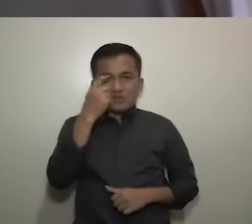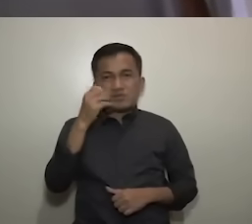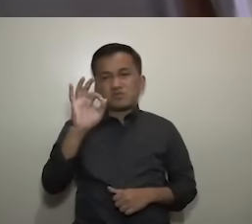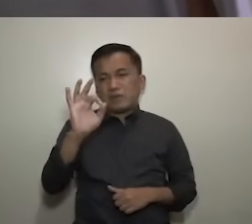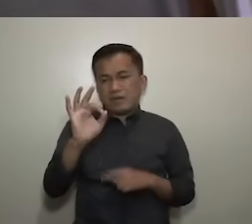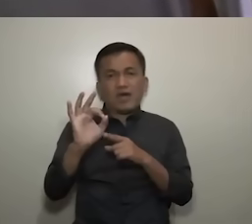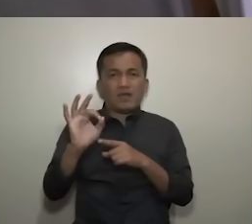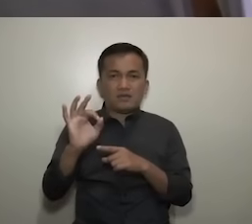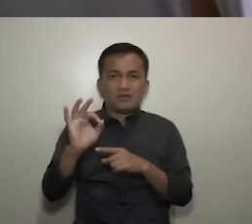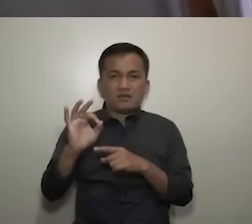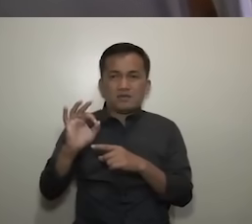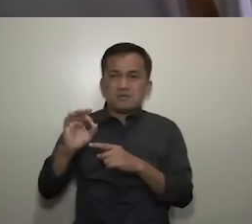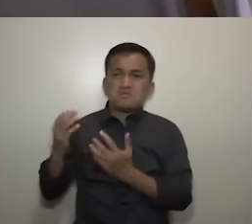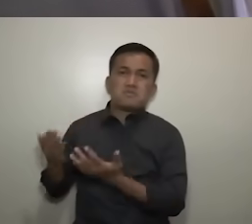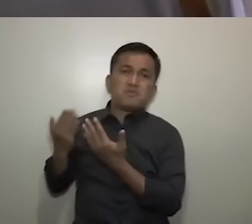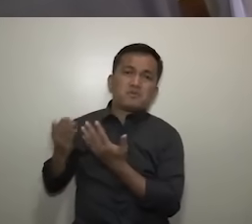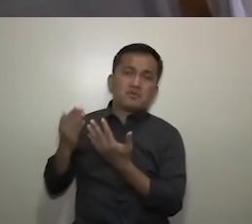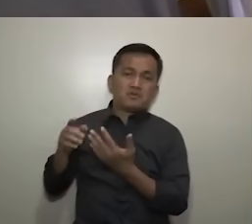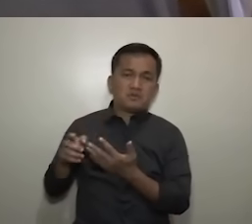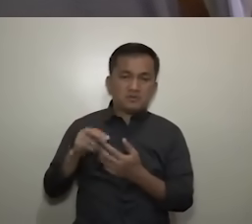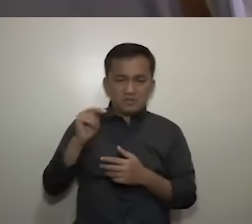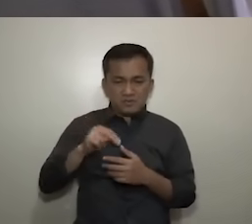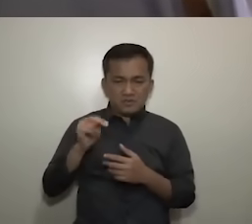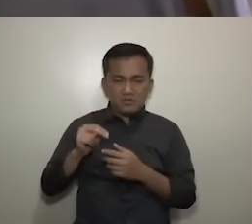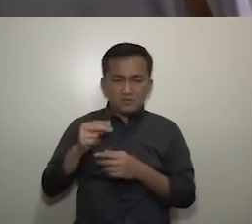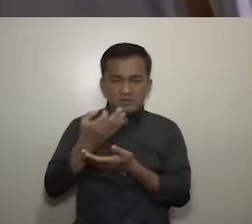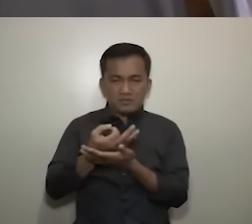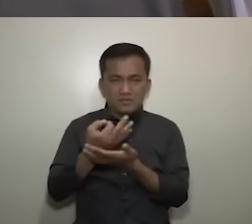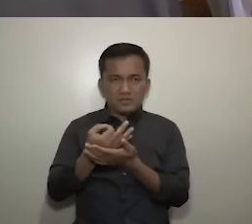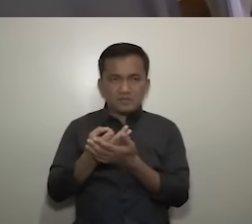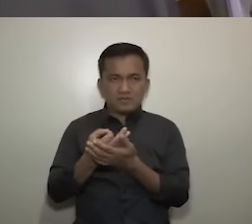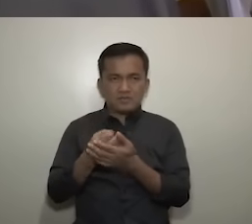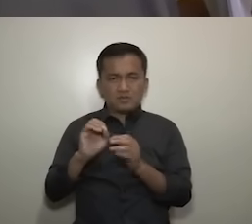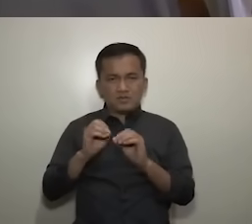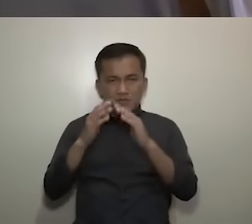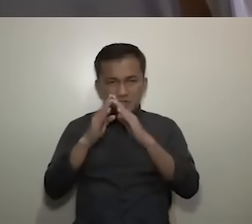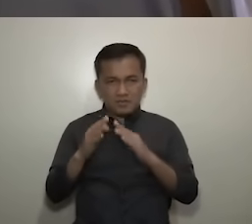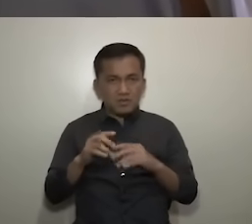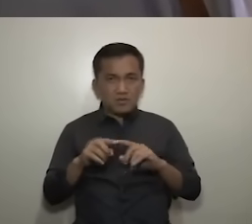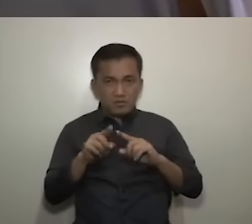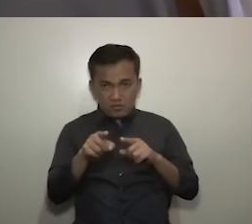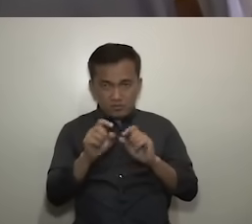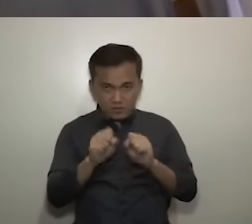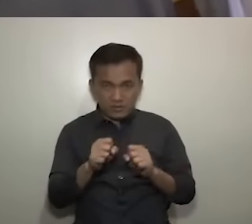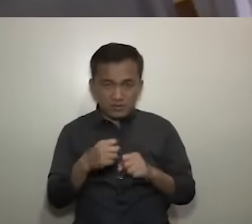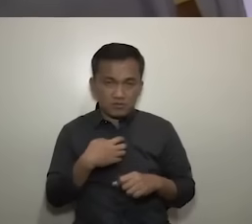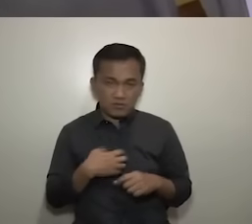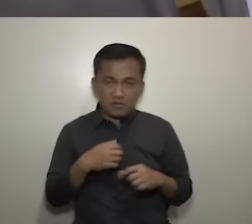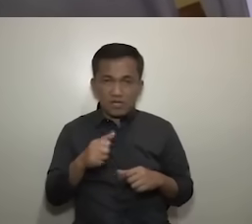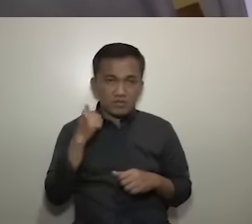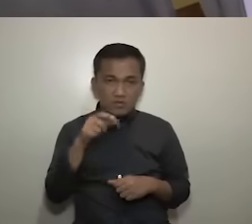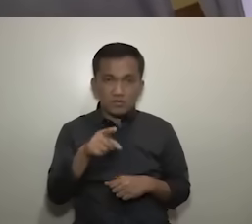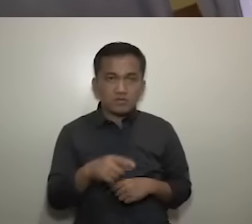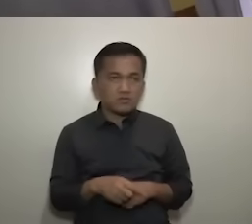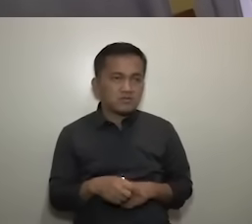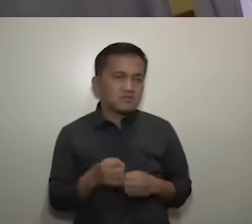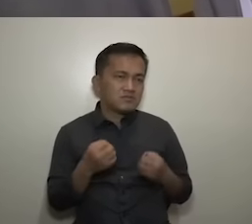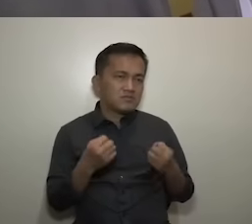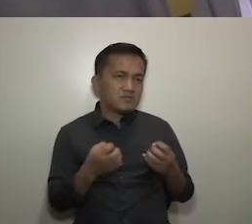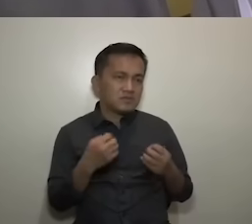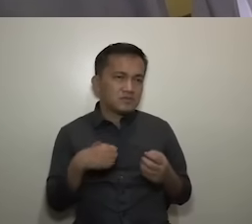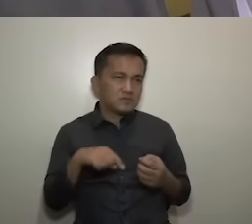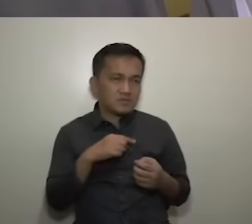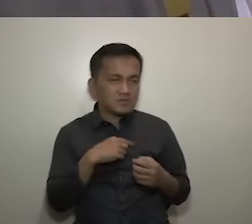pera, sinaano po niya ako na, ayaw niya, kailangan natin ng pera dahil wala tayong bahay. Pero pwede ka rin pumalag kung ayaw mo talaga. Marami po kasi